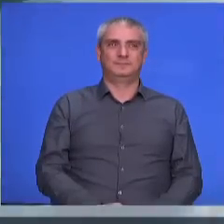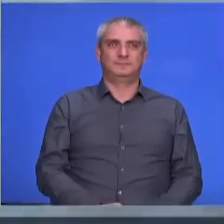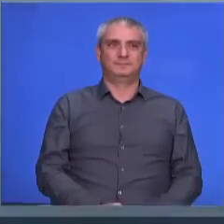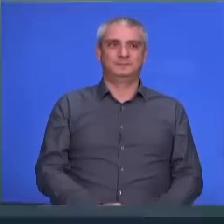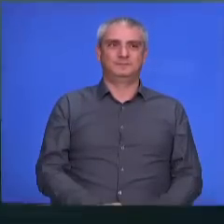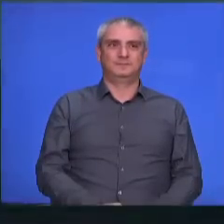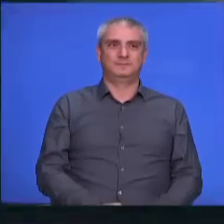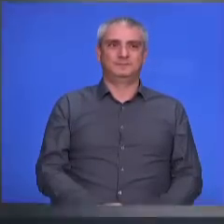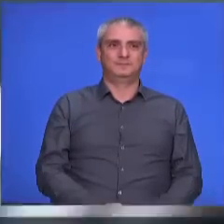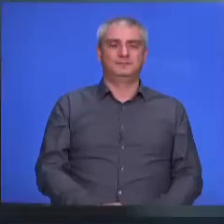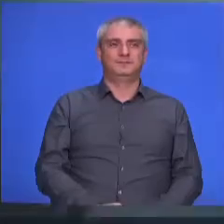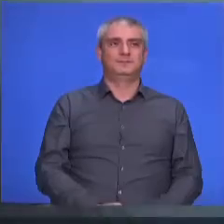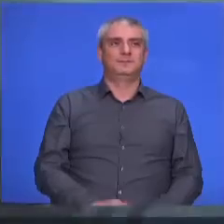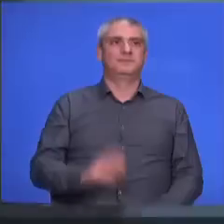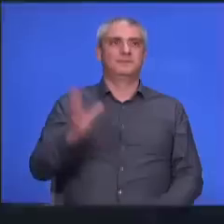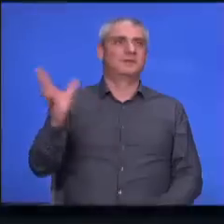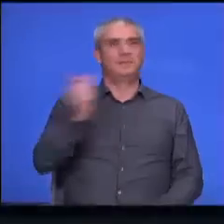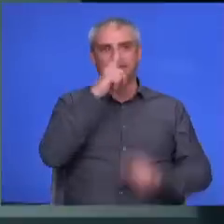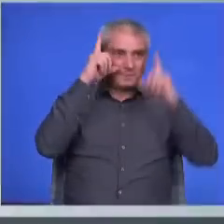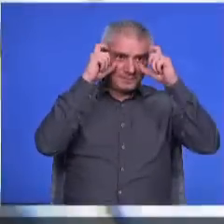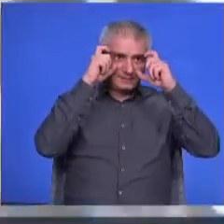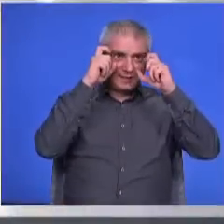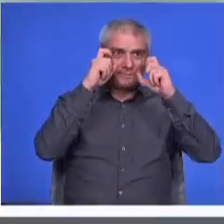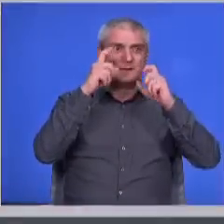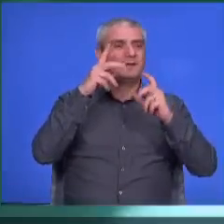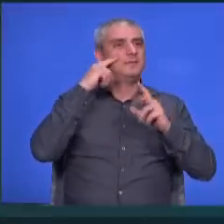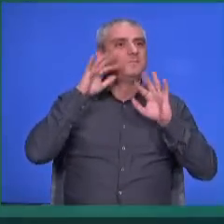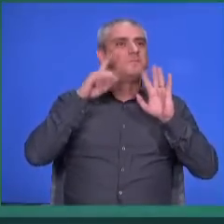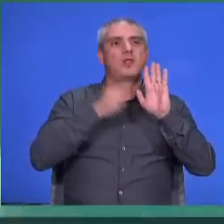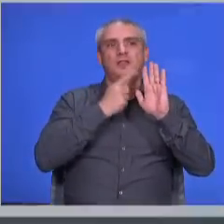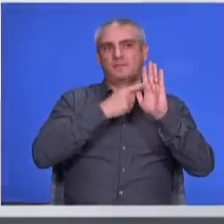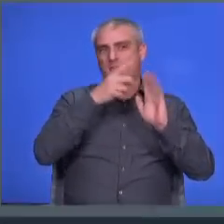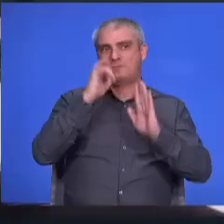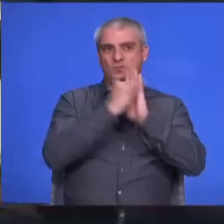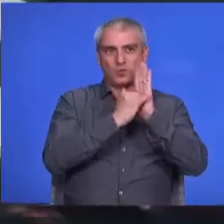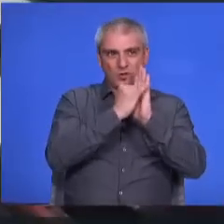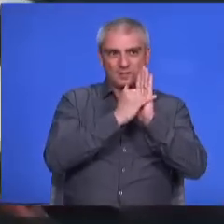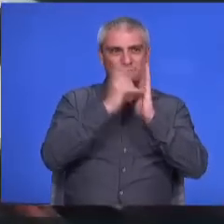וחוטף מצלמת גו פרו, נצפו מיליוני פעמים ביוטיוב, באינסטגרם ובפייסבוק.